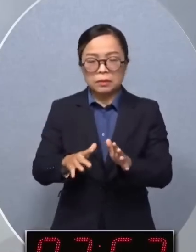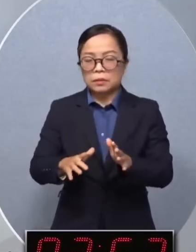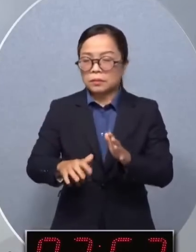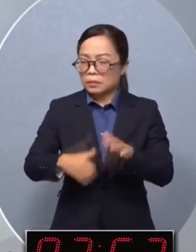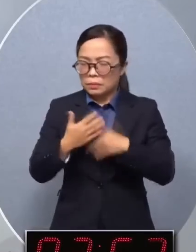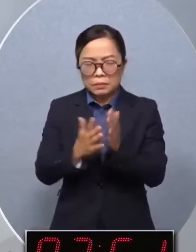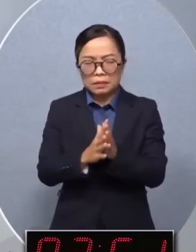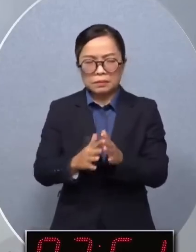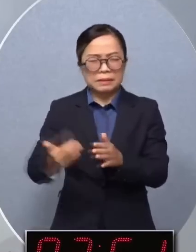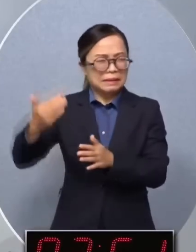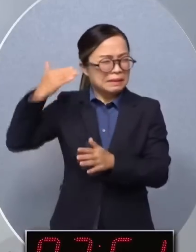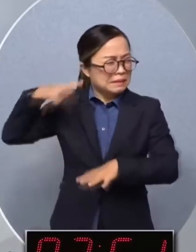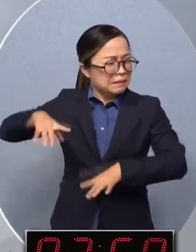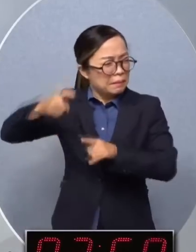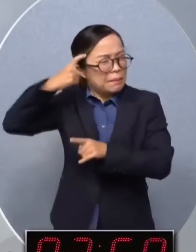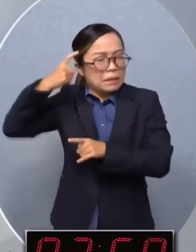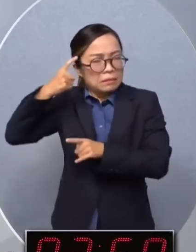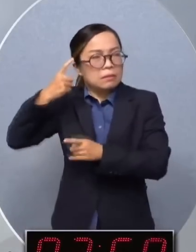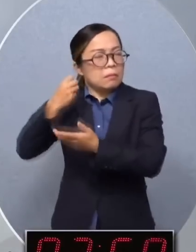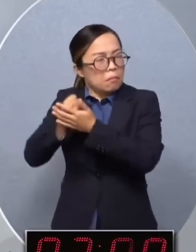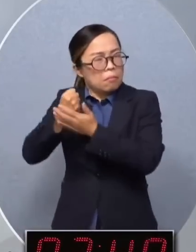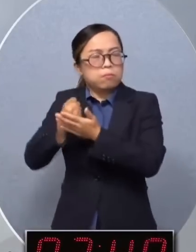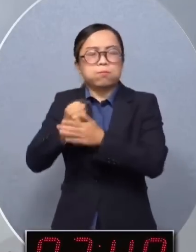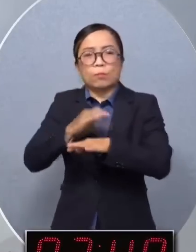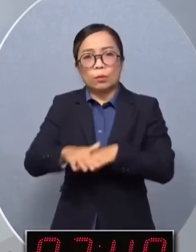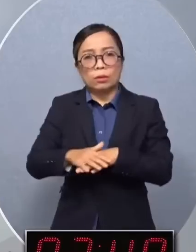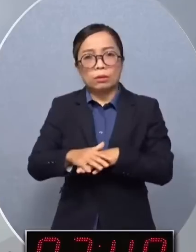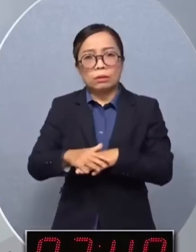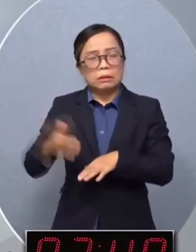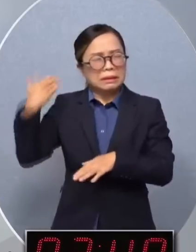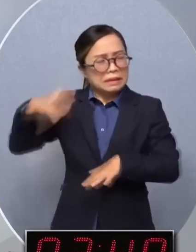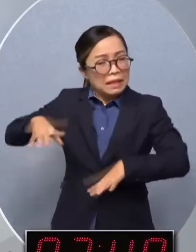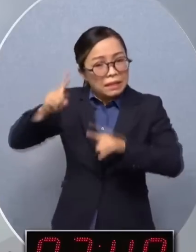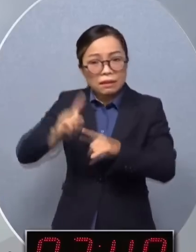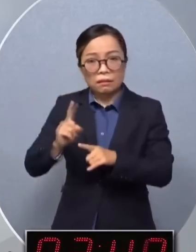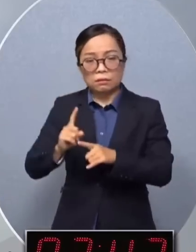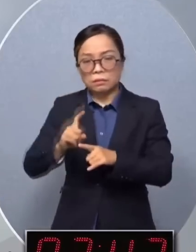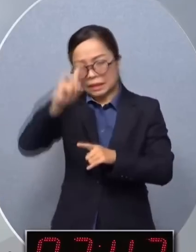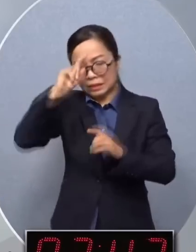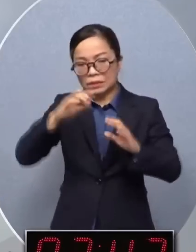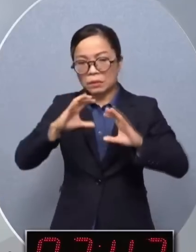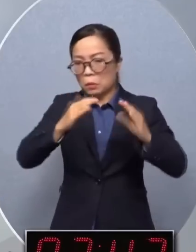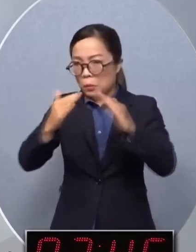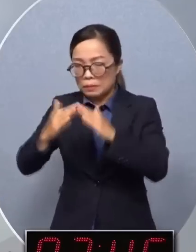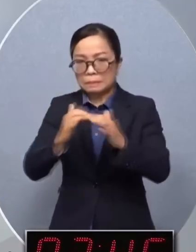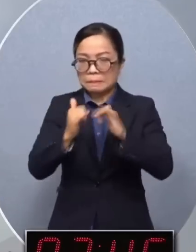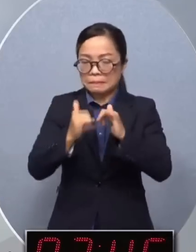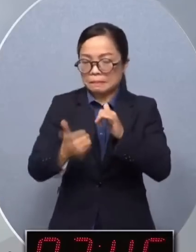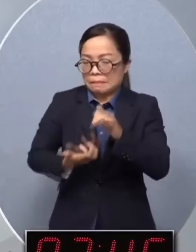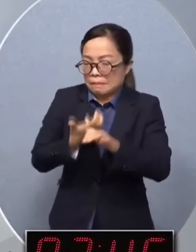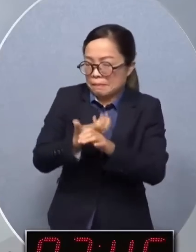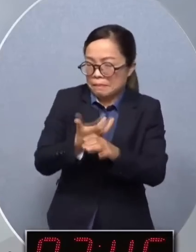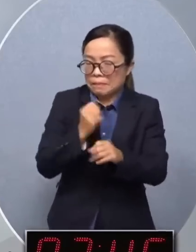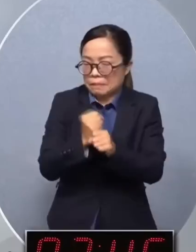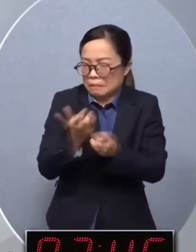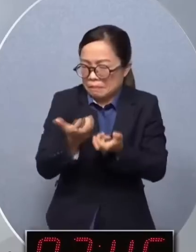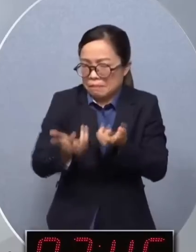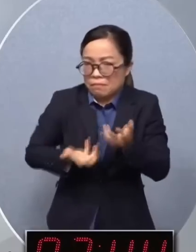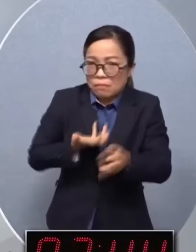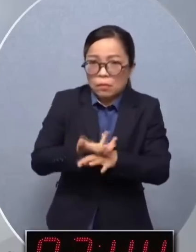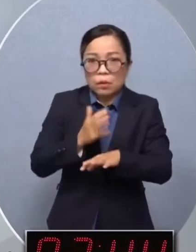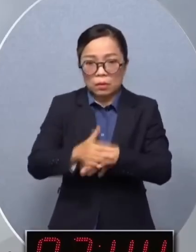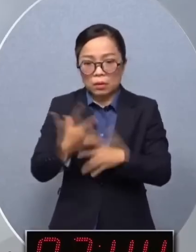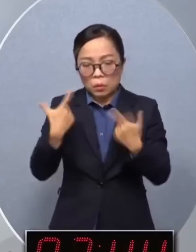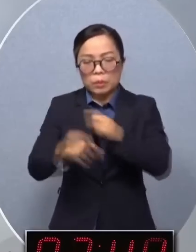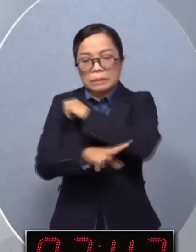不忘初心，初心是什么？为国家人民好好做事。我从一个基